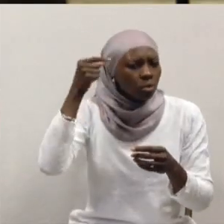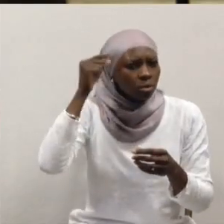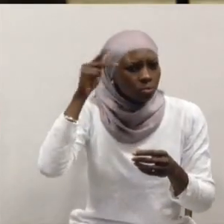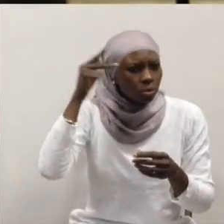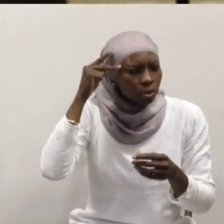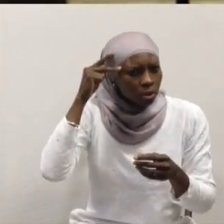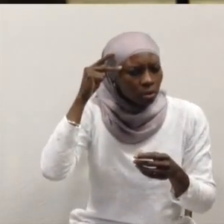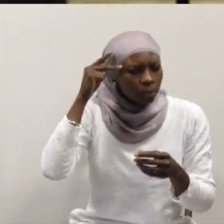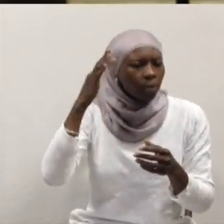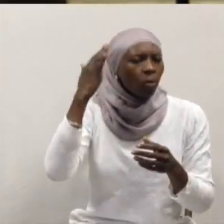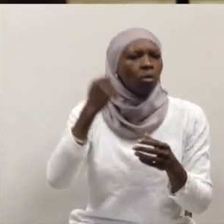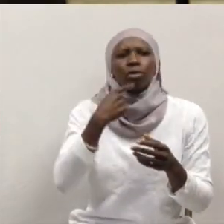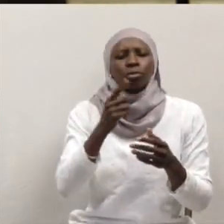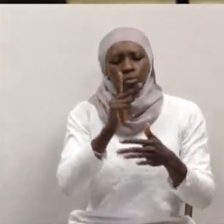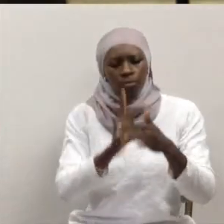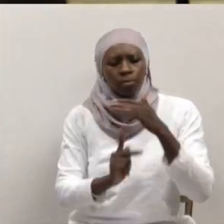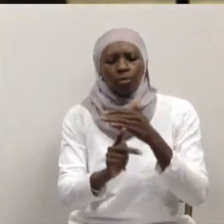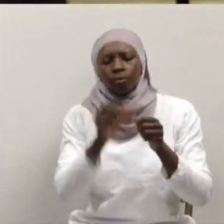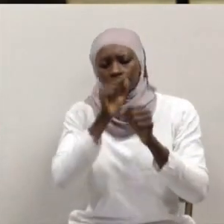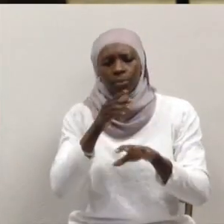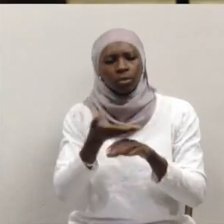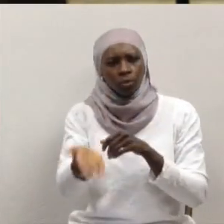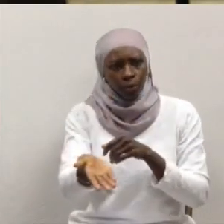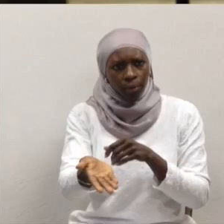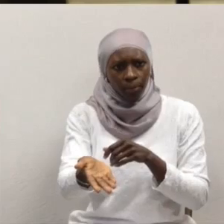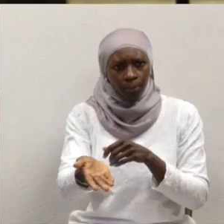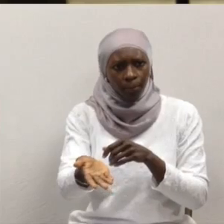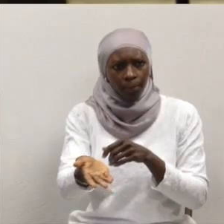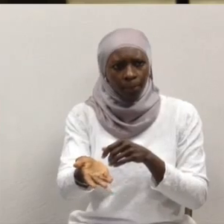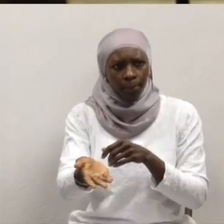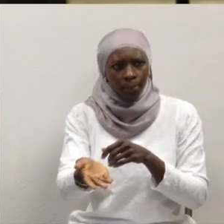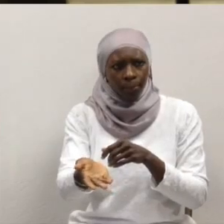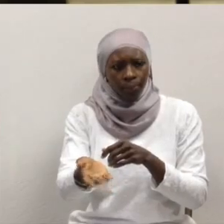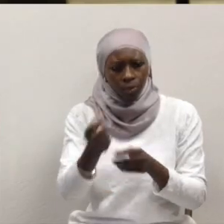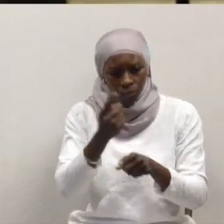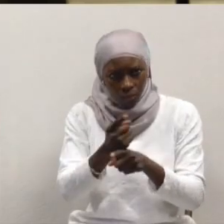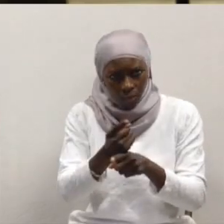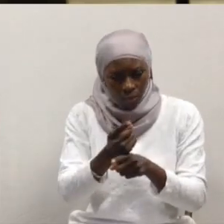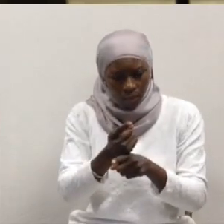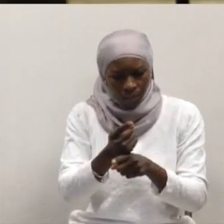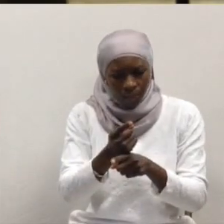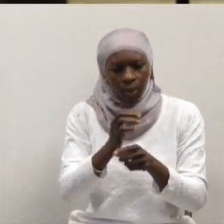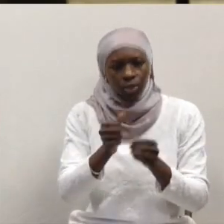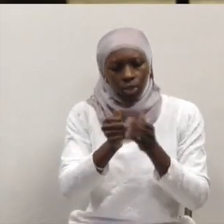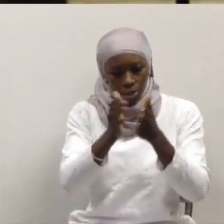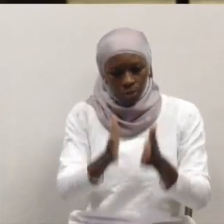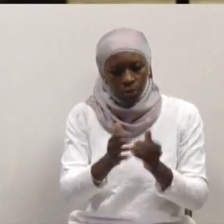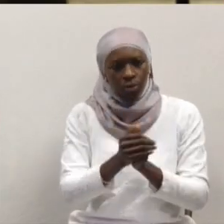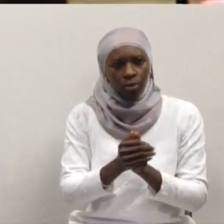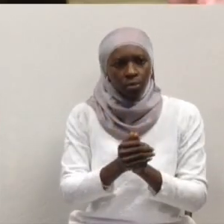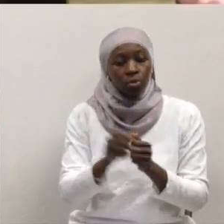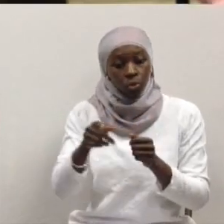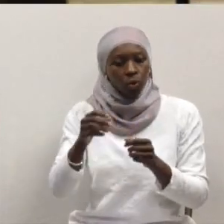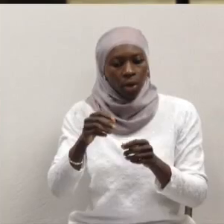Prophet ﷺ, as a prophet, a spiritual leader supposedly, right? As we classify people today, you